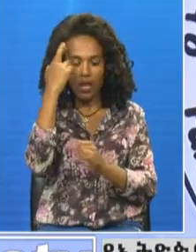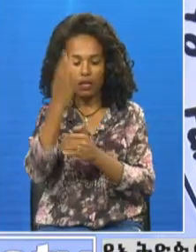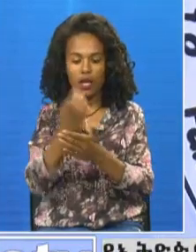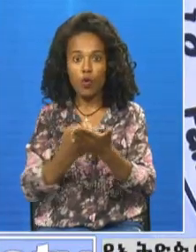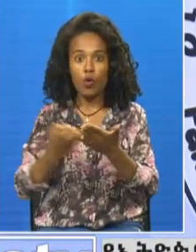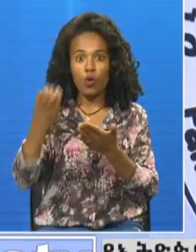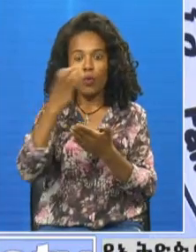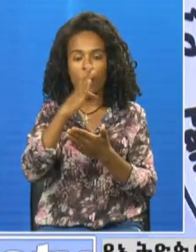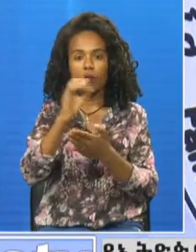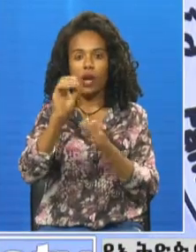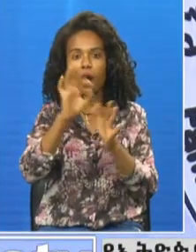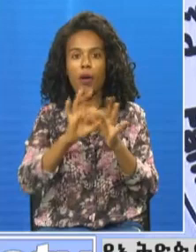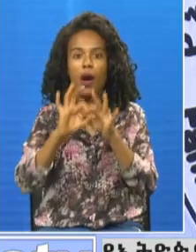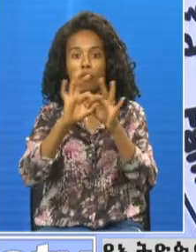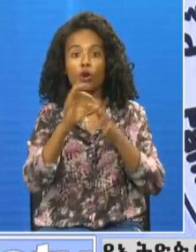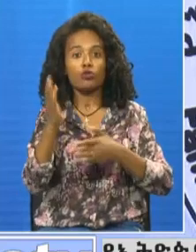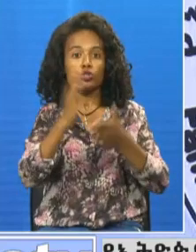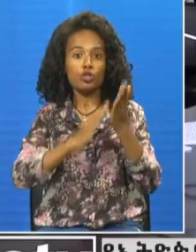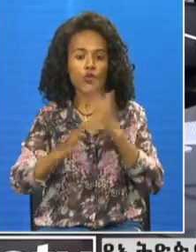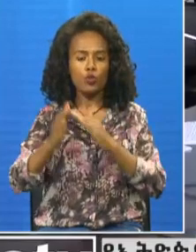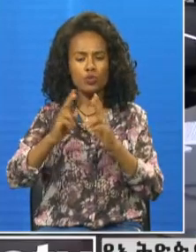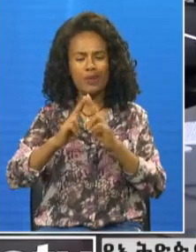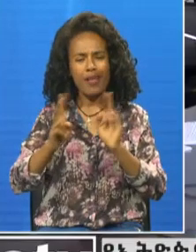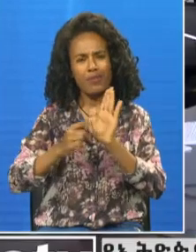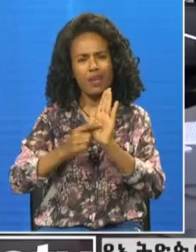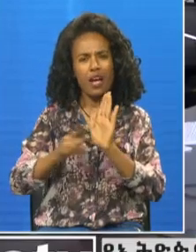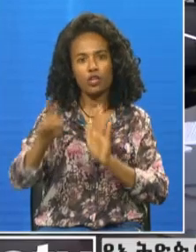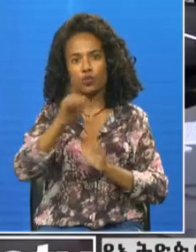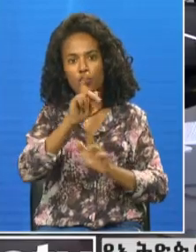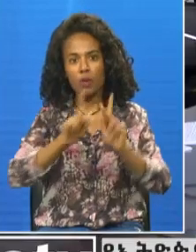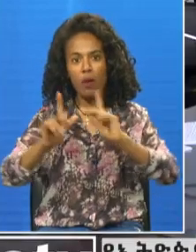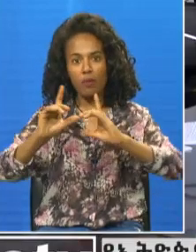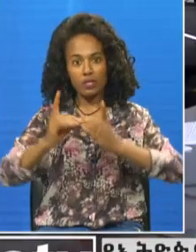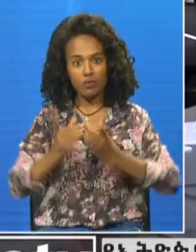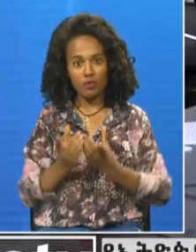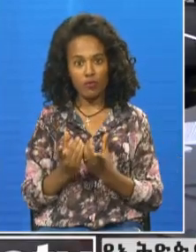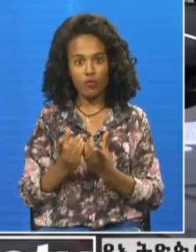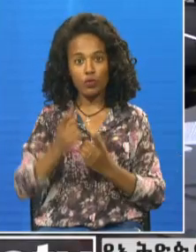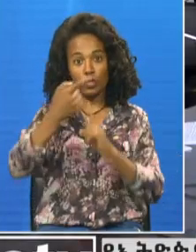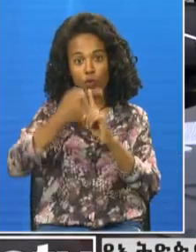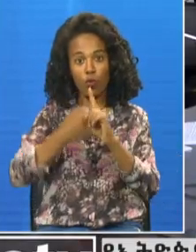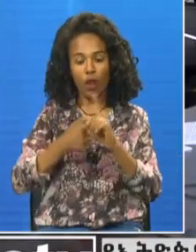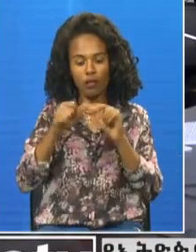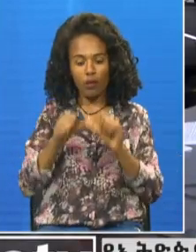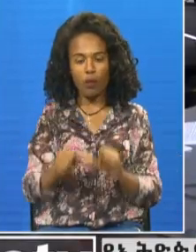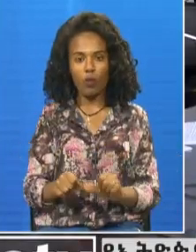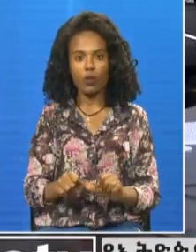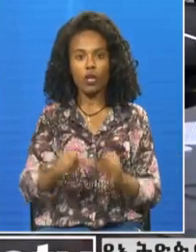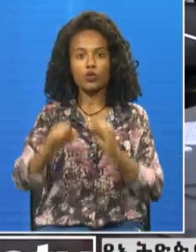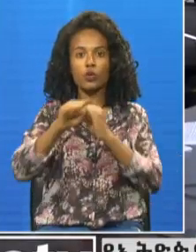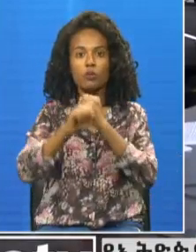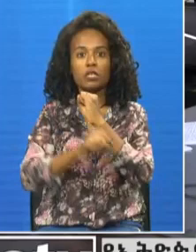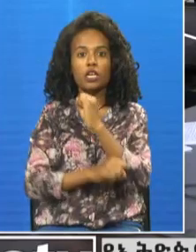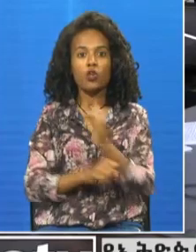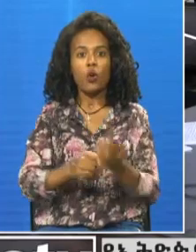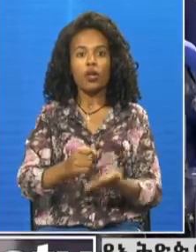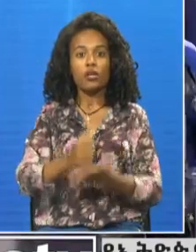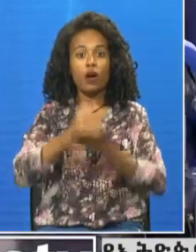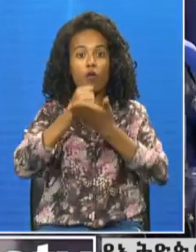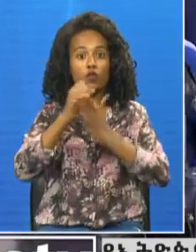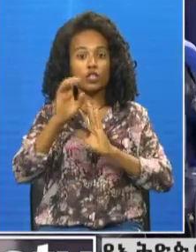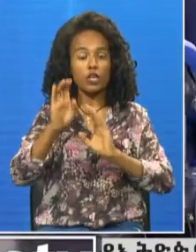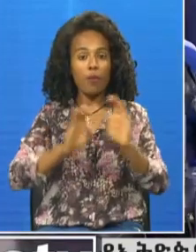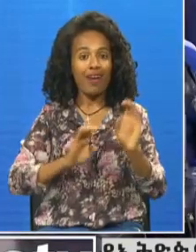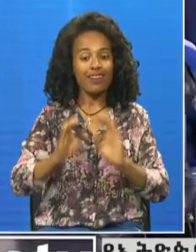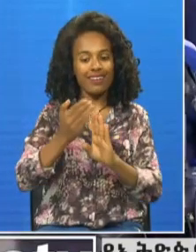ማህበሩ በሁሉም አካባቢያዊ ጽህፈት ቤቶች ስር የሚተዳደሩ የወጣት ማዕከላት የሚሰጧቸው የቤተ መጽሐፍት፣ የመዝናኛ ስፍራዎችና